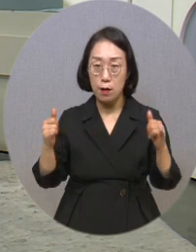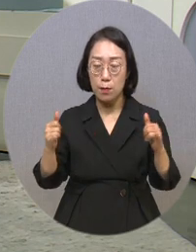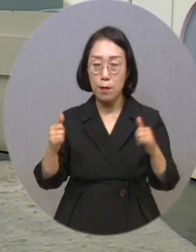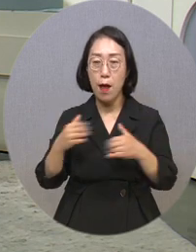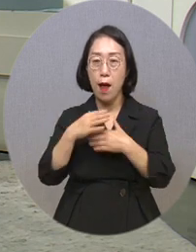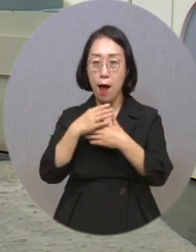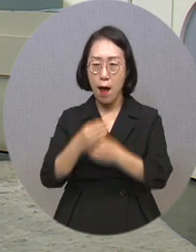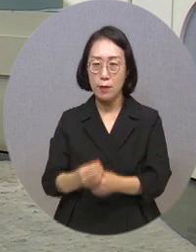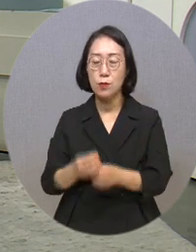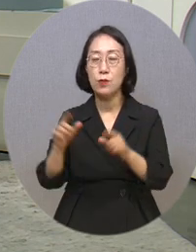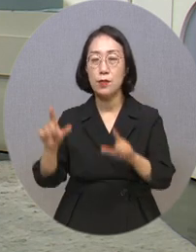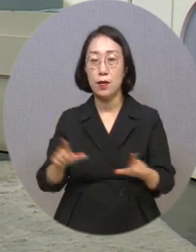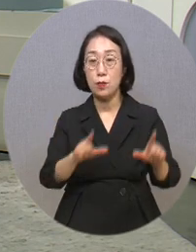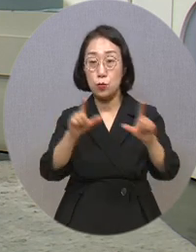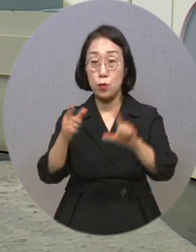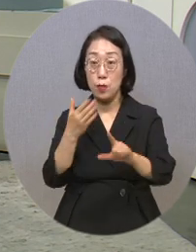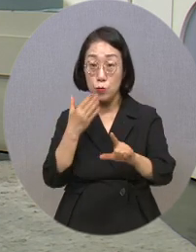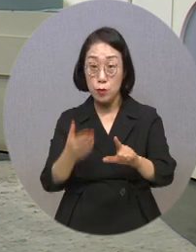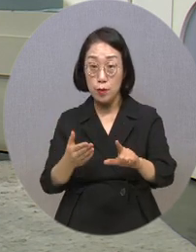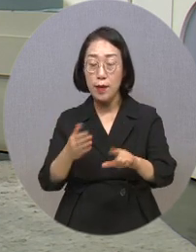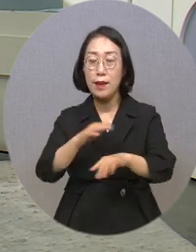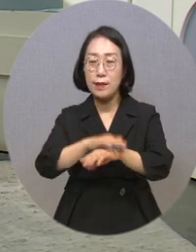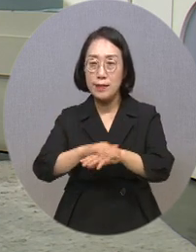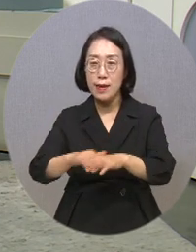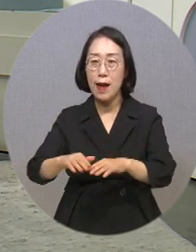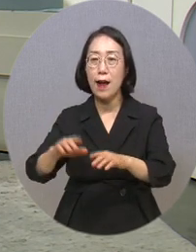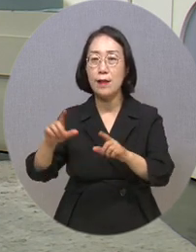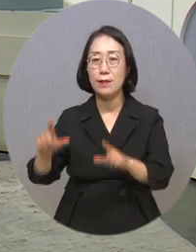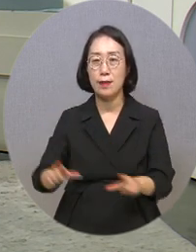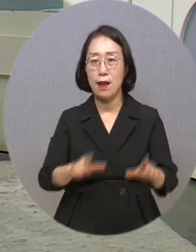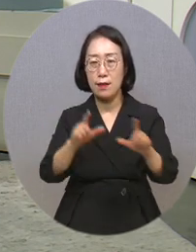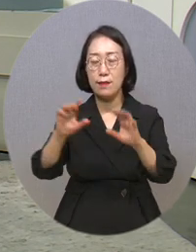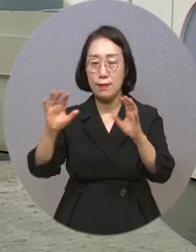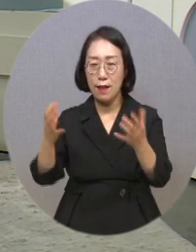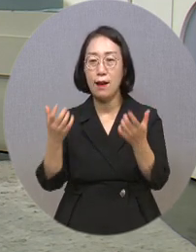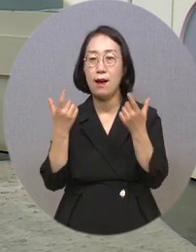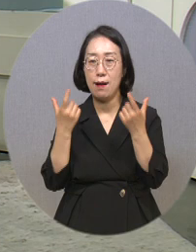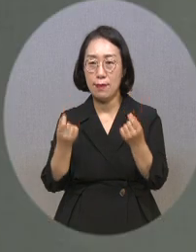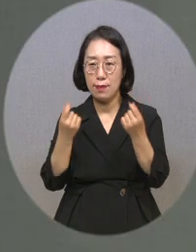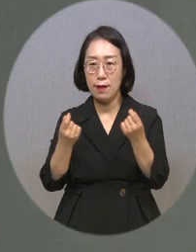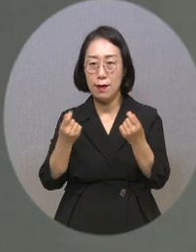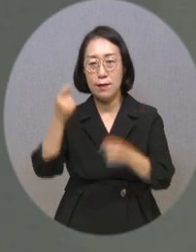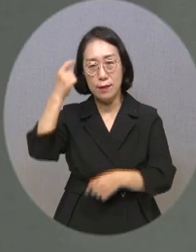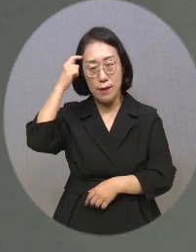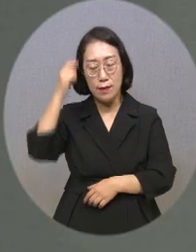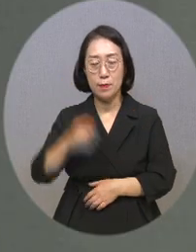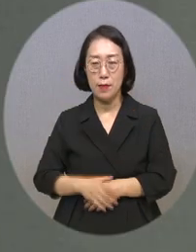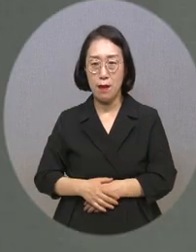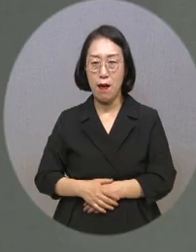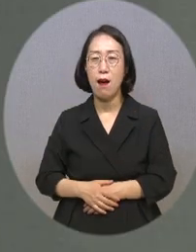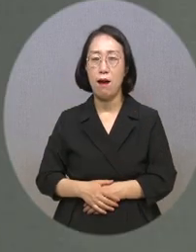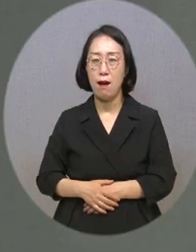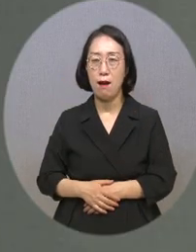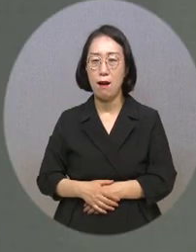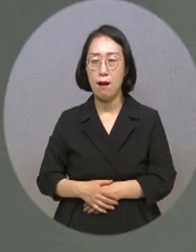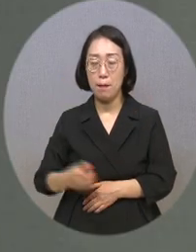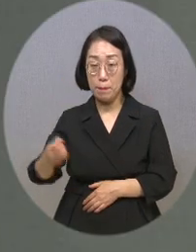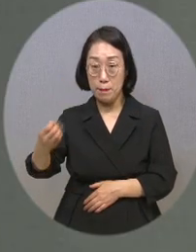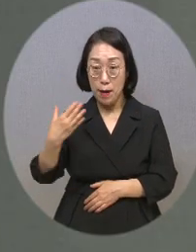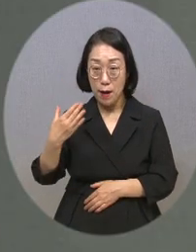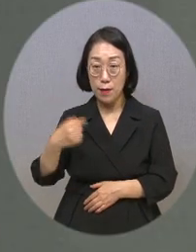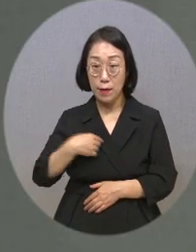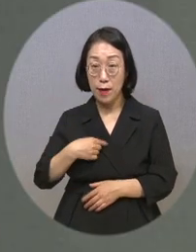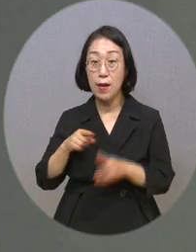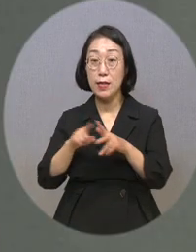있는 그런 나라가 선진 사회구나라는 생각을 한 거죠. 네. 그러니까 지금 말씀 중에 제가 이제